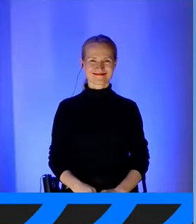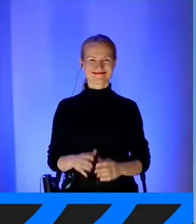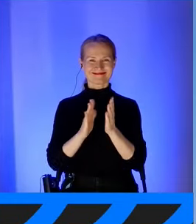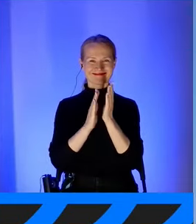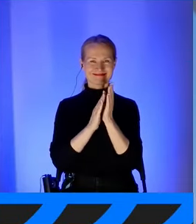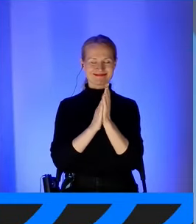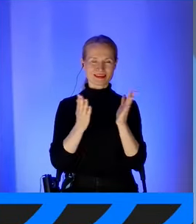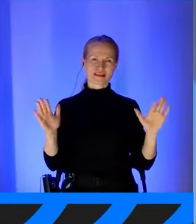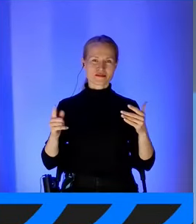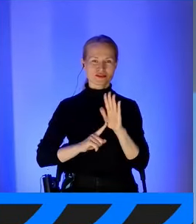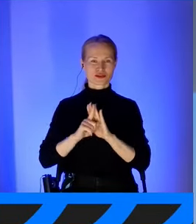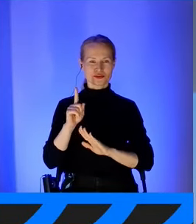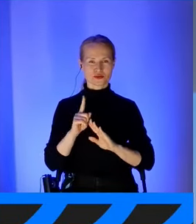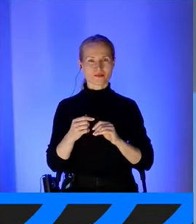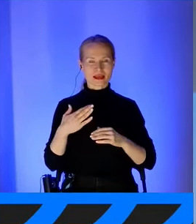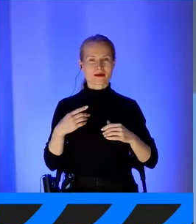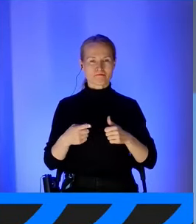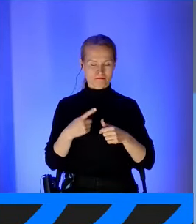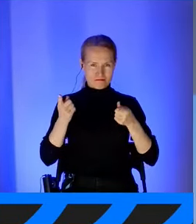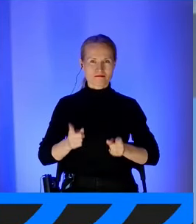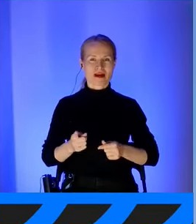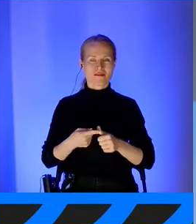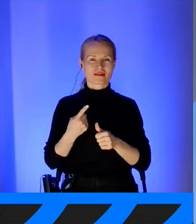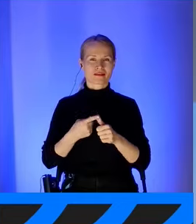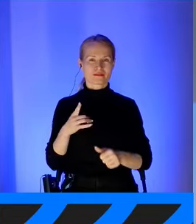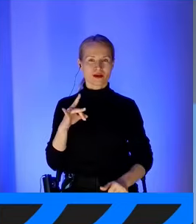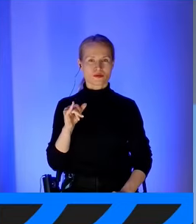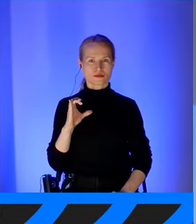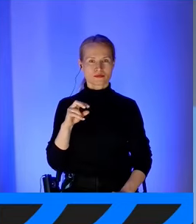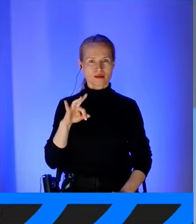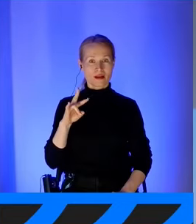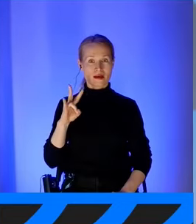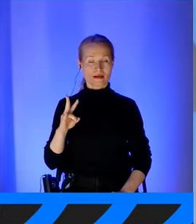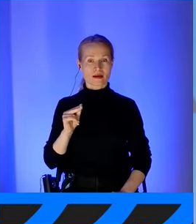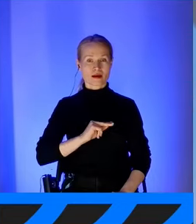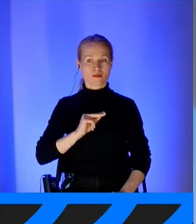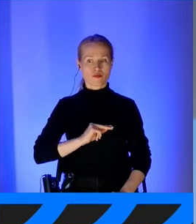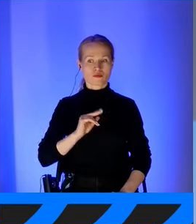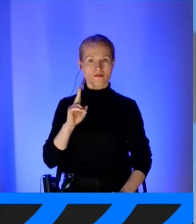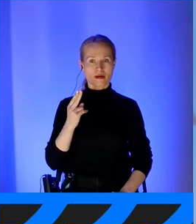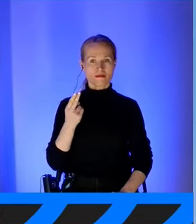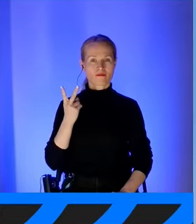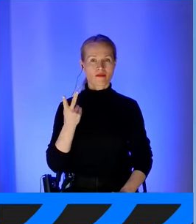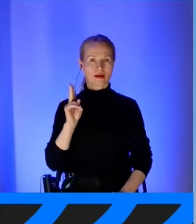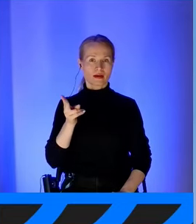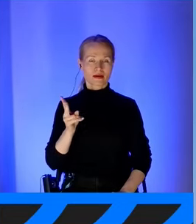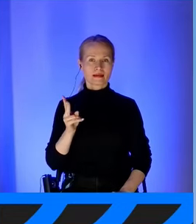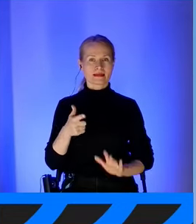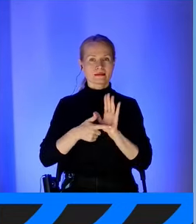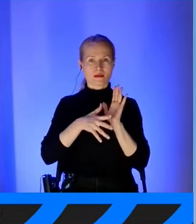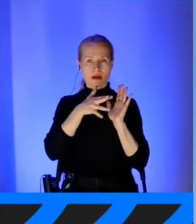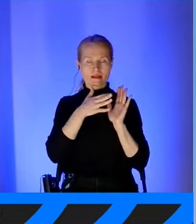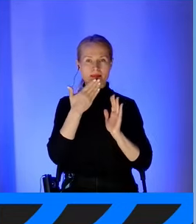Так, ну давайте начнем. Да, меня, правда, зовут Руслан. Я работаю во ВКонтакте практически 7 лет и последние 4